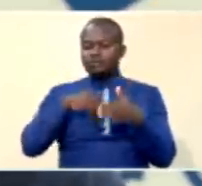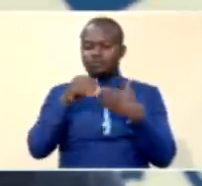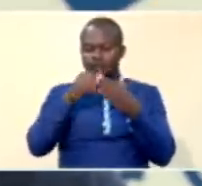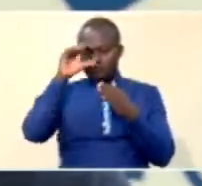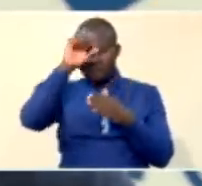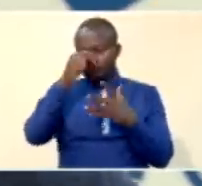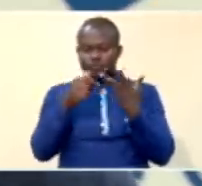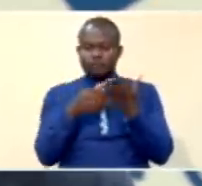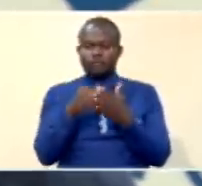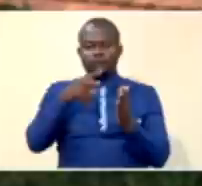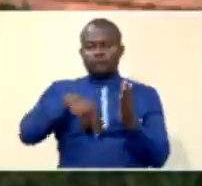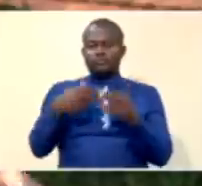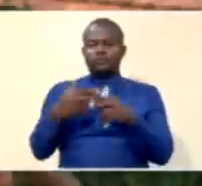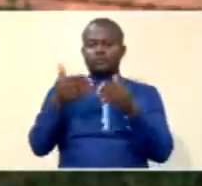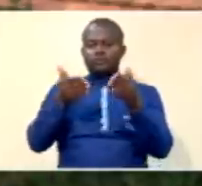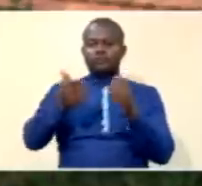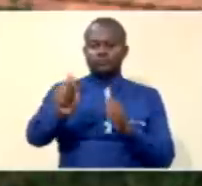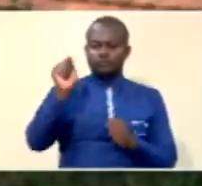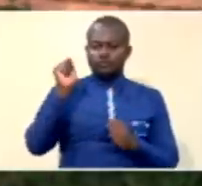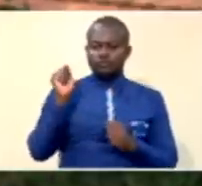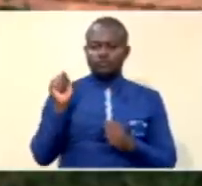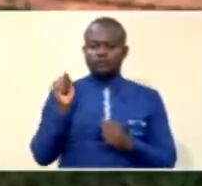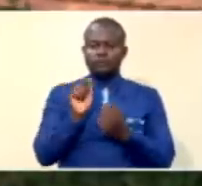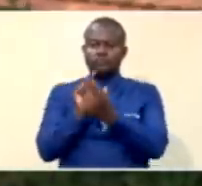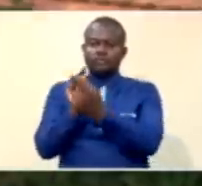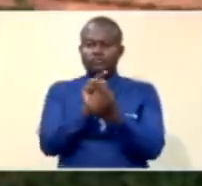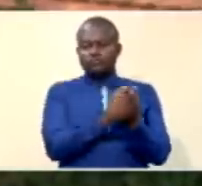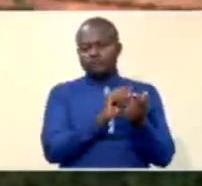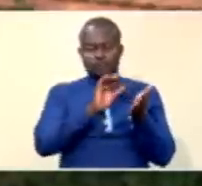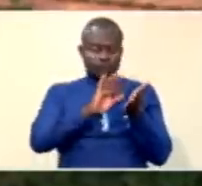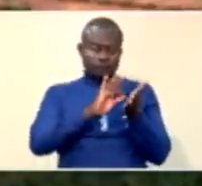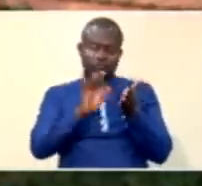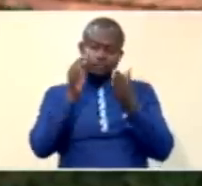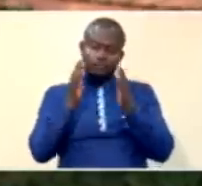ukubura ibyo basoma biri hafi yabo. Bazagenda bahura n'abanditsi